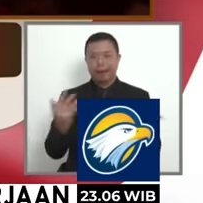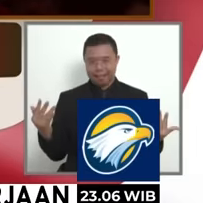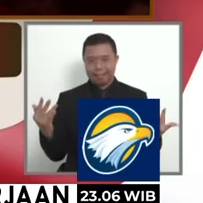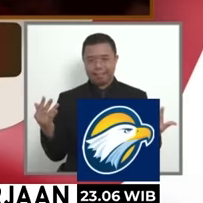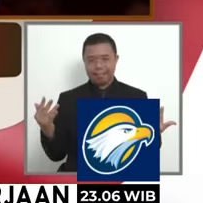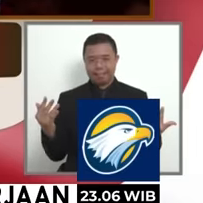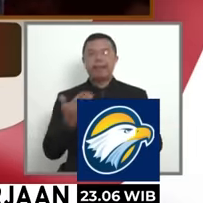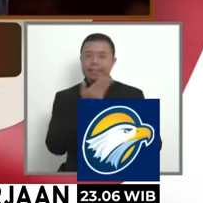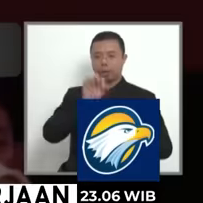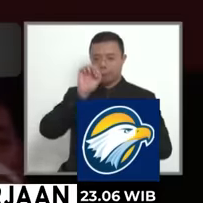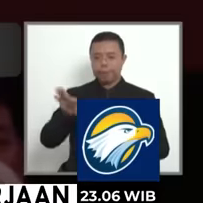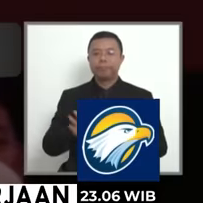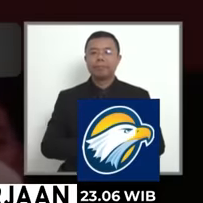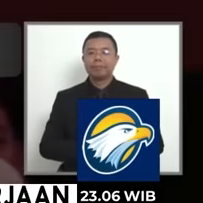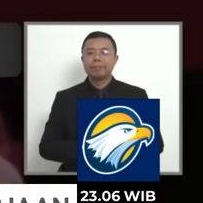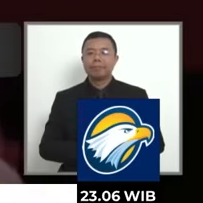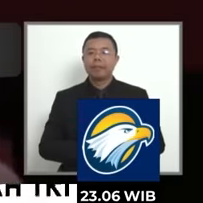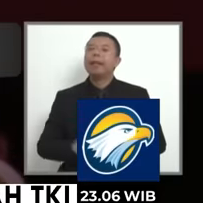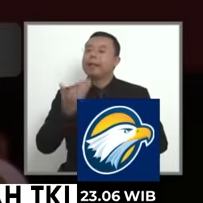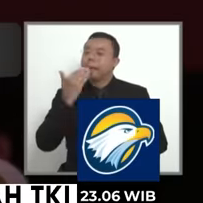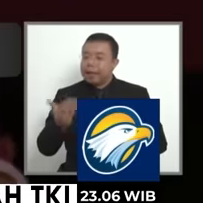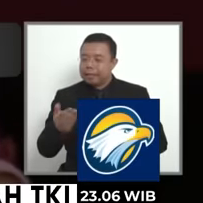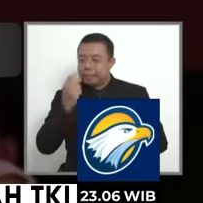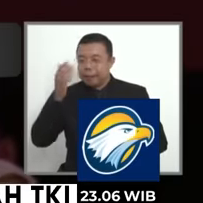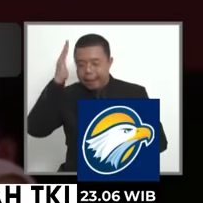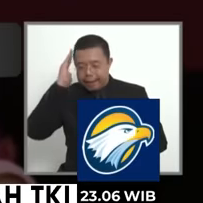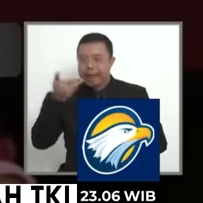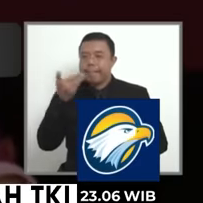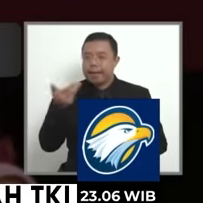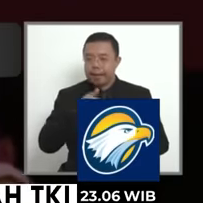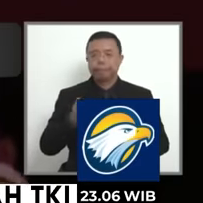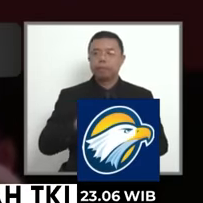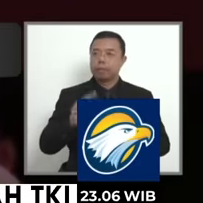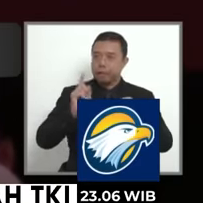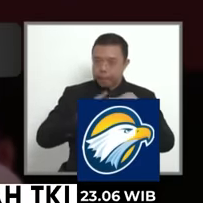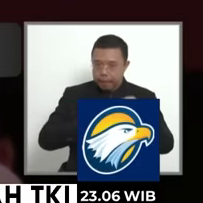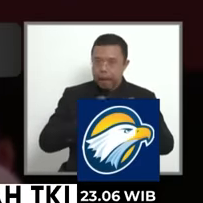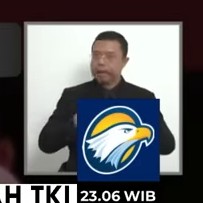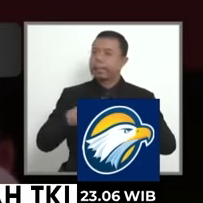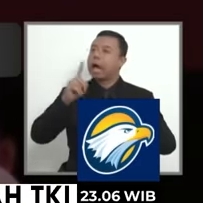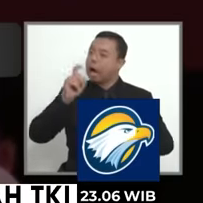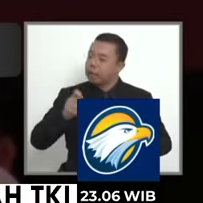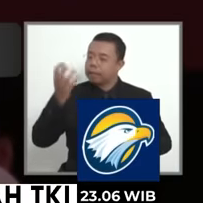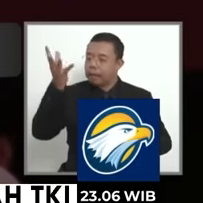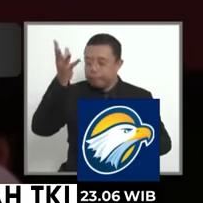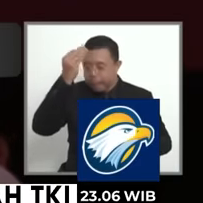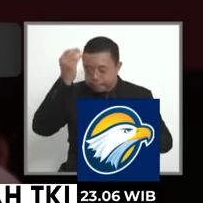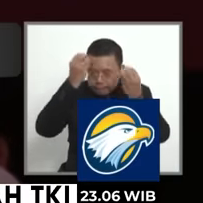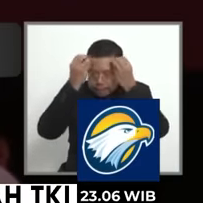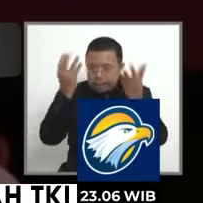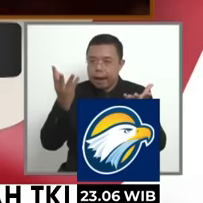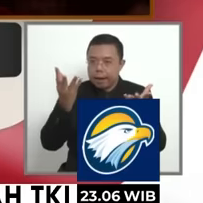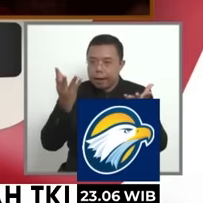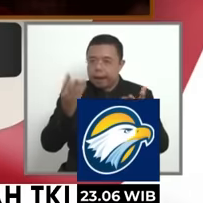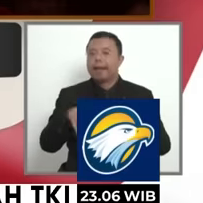Rakyat silakan ya terima kasih Pak Ganjar pertama kita harus menyadari bahwa